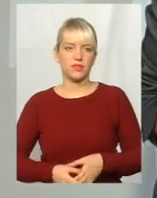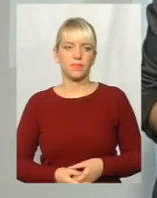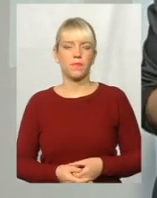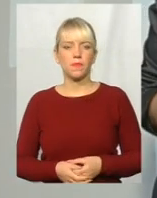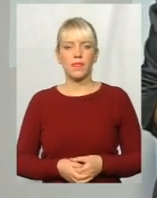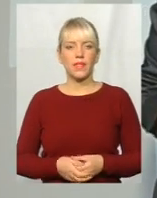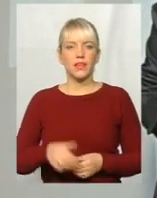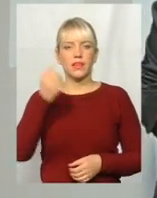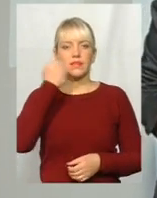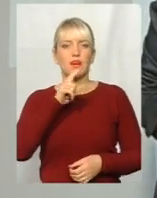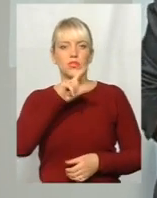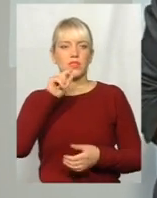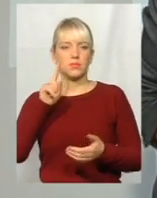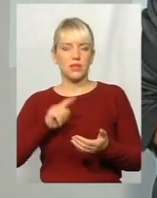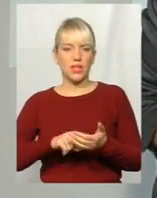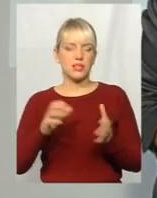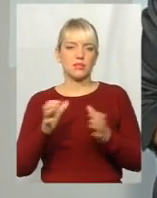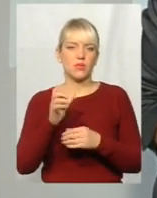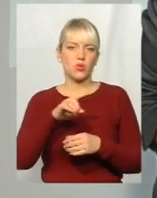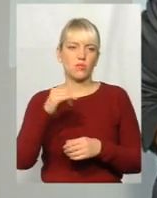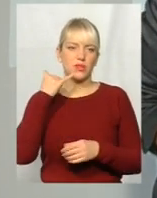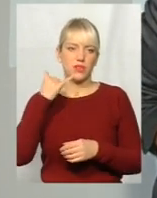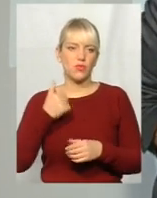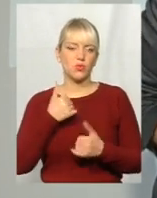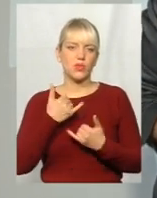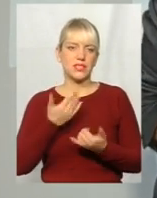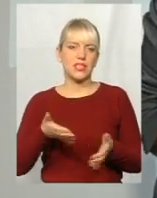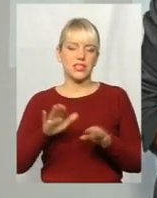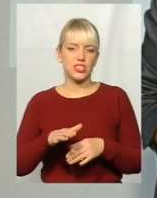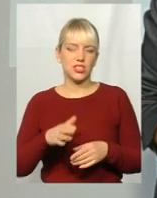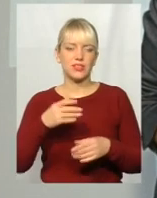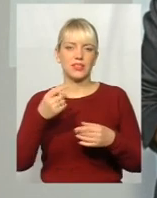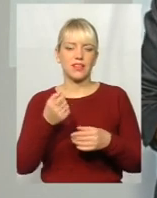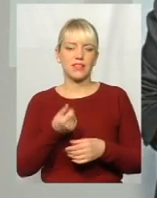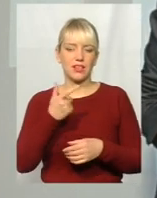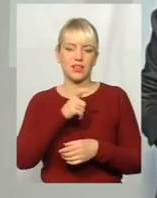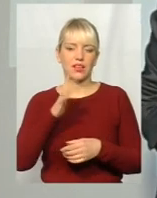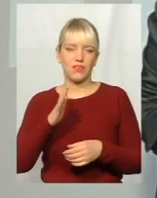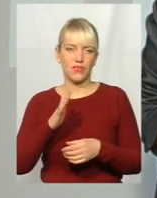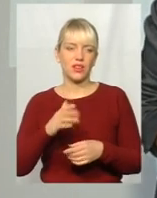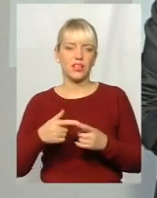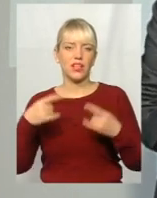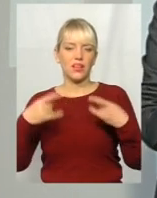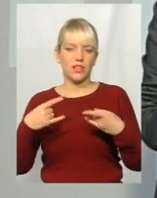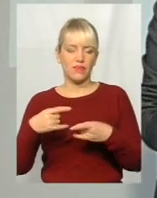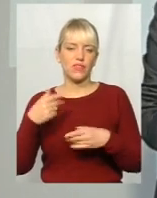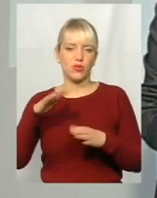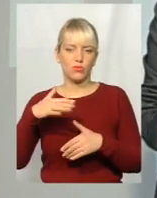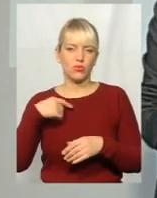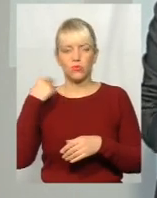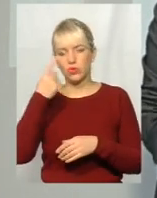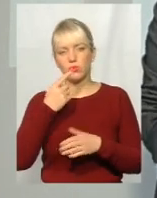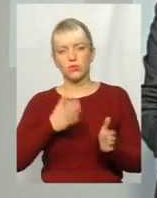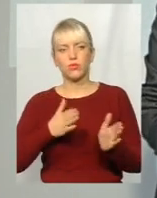режисерів зберегти номер телефону, оскільки в нас лишилось декілька хвилин цього ефіру, то потім, я думаю, в вже особистому